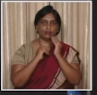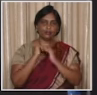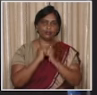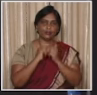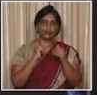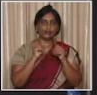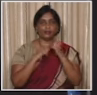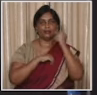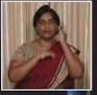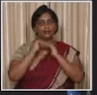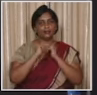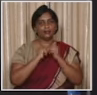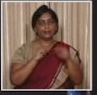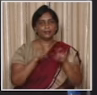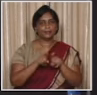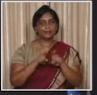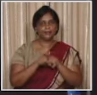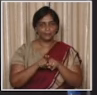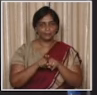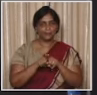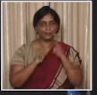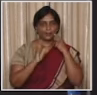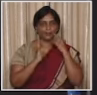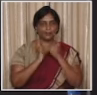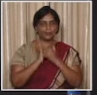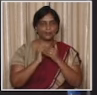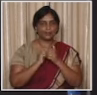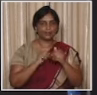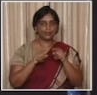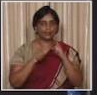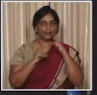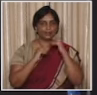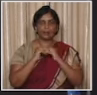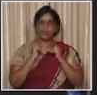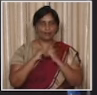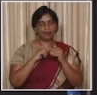මුදල් අමාත්‍යාංශයෙන් රුපියල් මිලියන